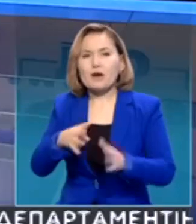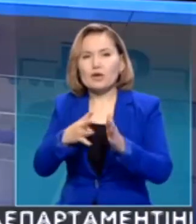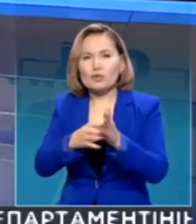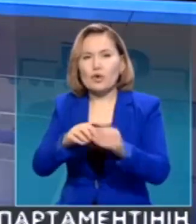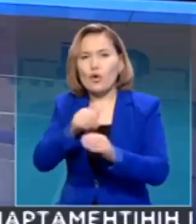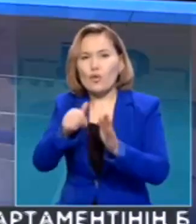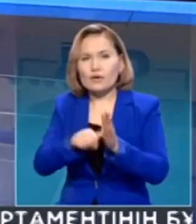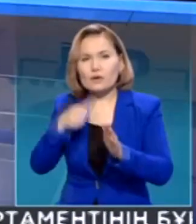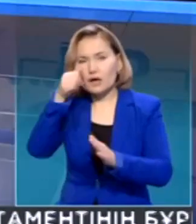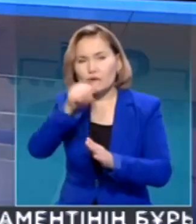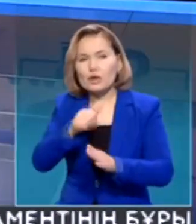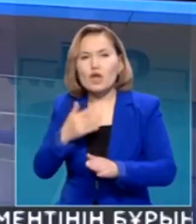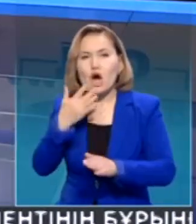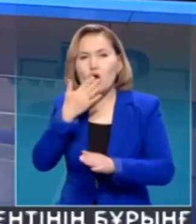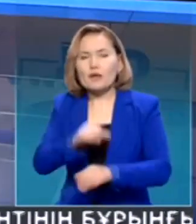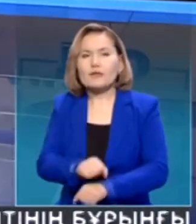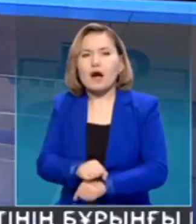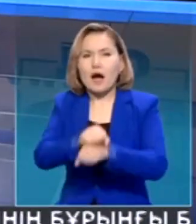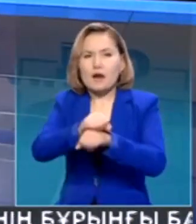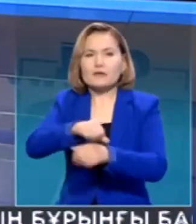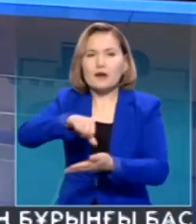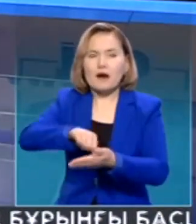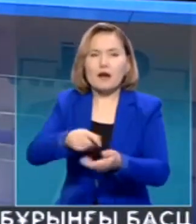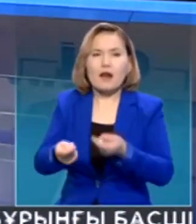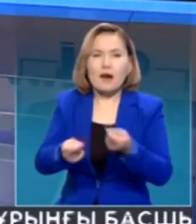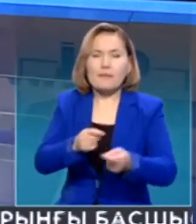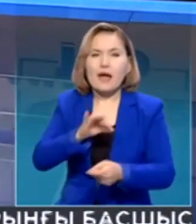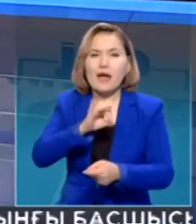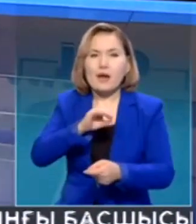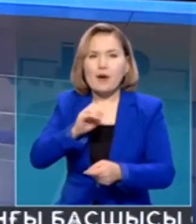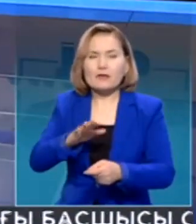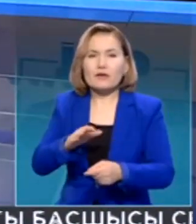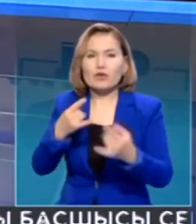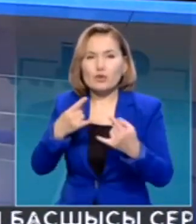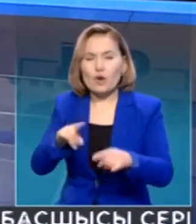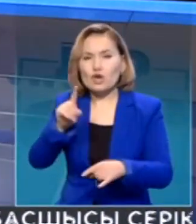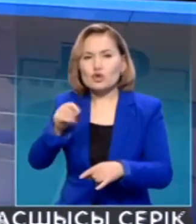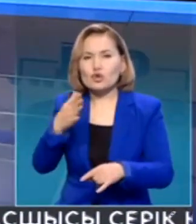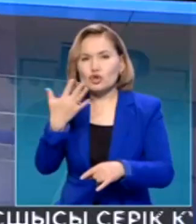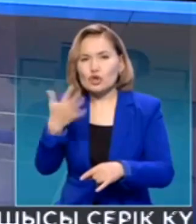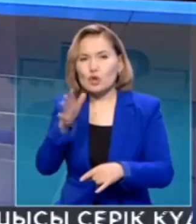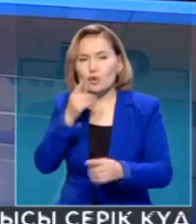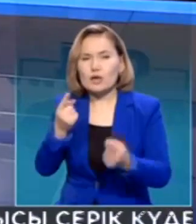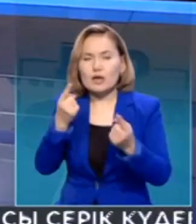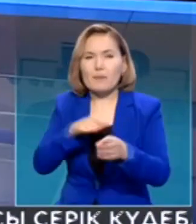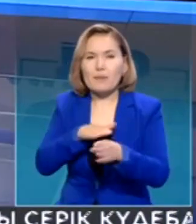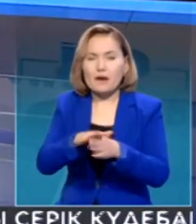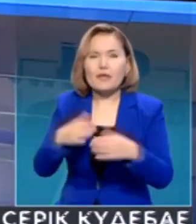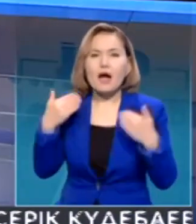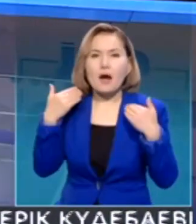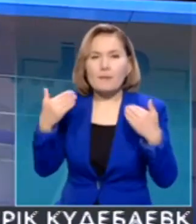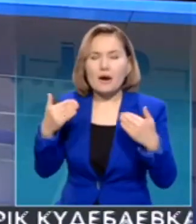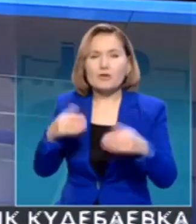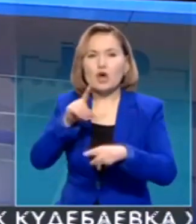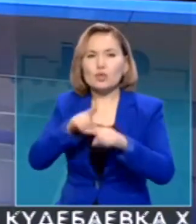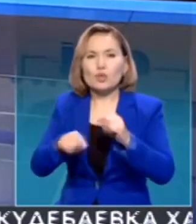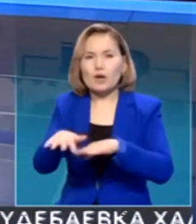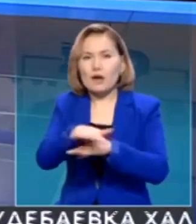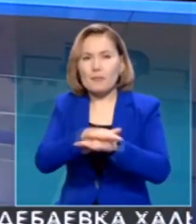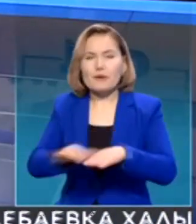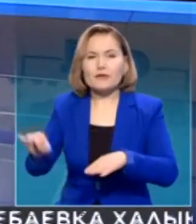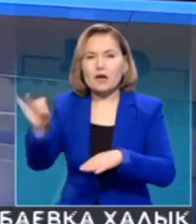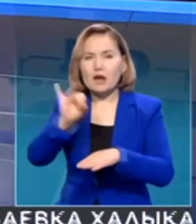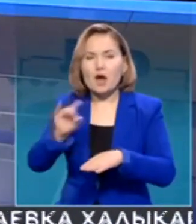1916 жылғы ұлт азаттық көтерілісінің басшысы Амангелді Имановтың туғанына 150 жыл. Осыған орай батырдың туған жеріндегі тарихи